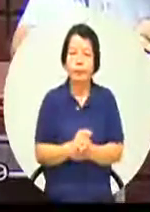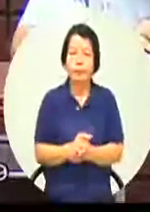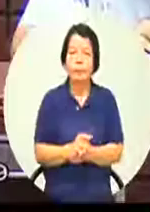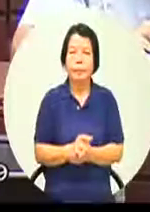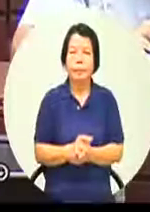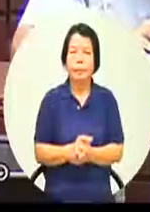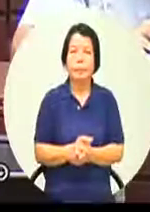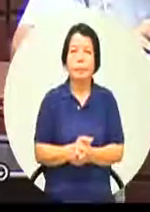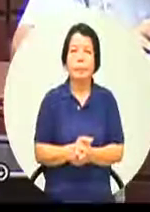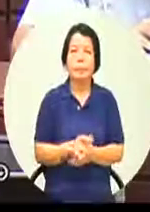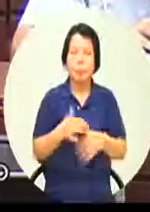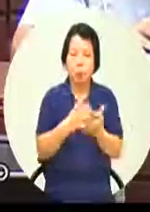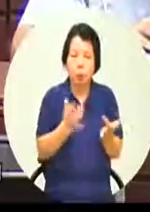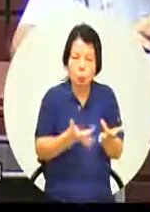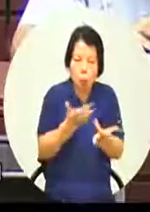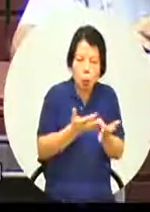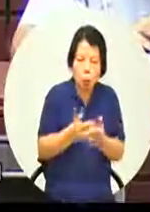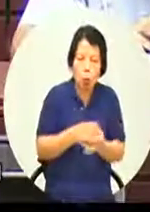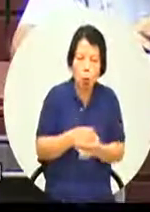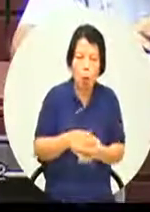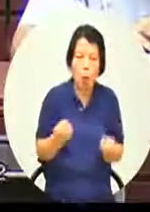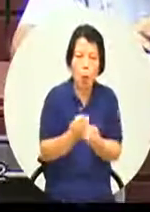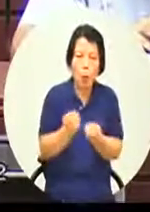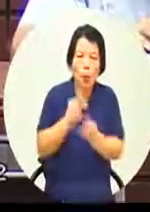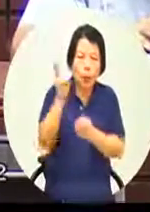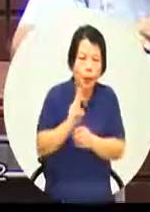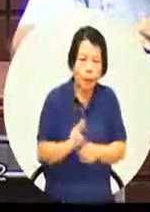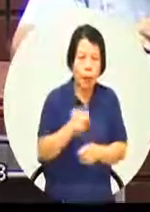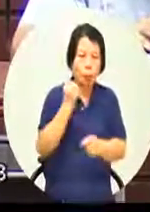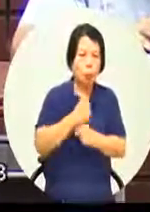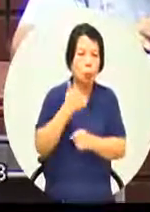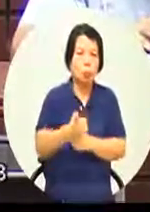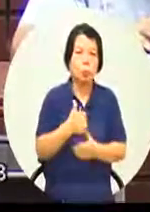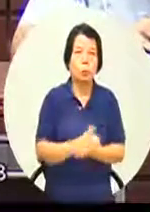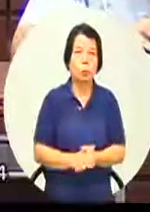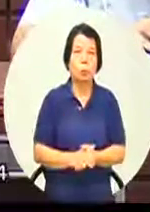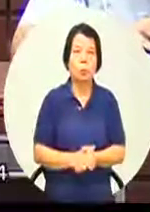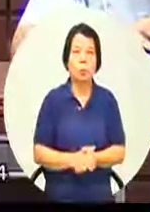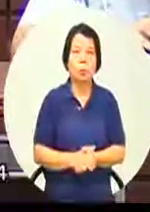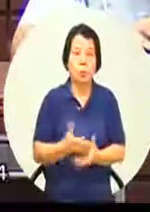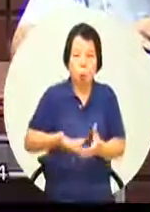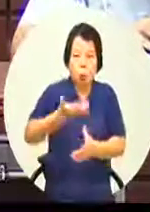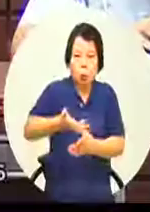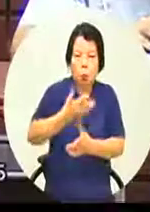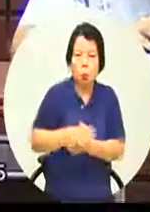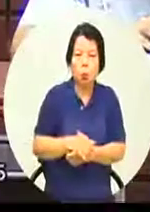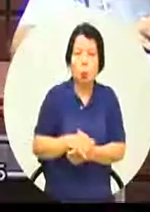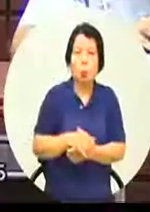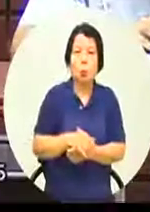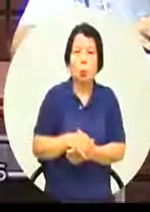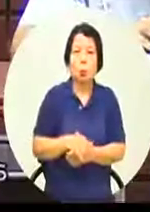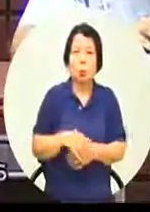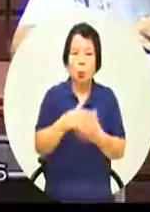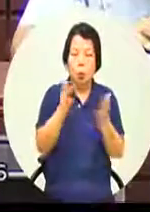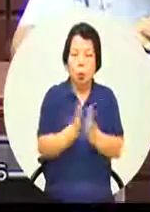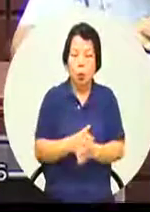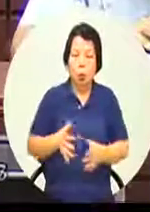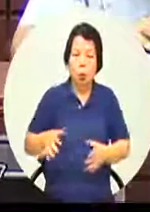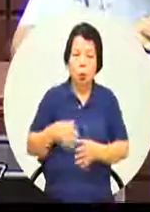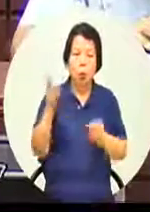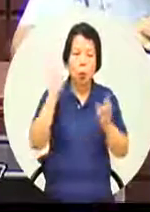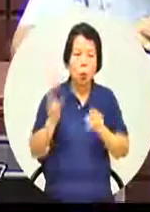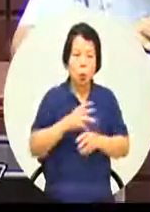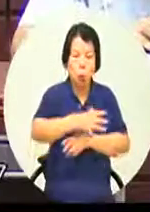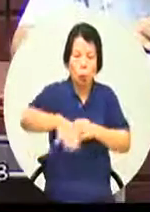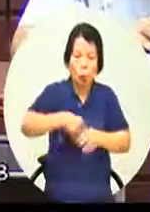们做沼气发电也是做得不错，哎，也有做沼，就是沼气发电，利用沼气来发电的。那在循环水方面呢，我们配合农